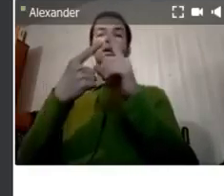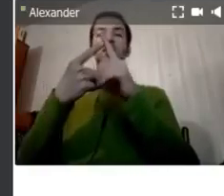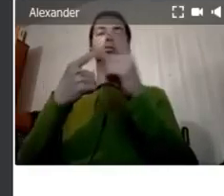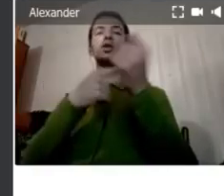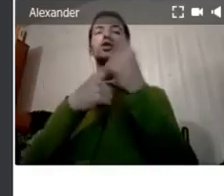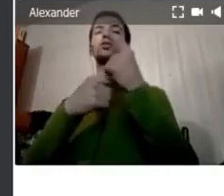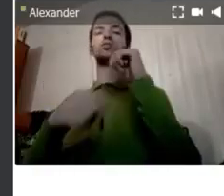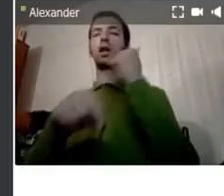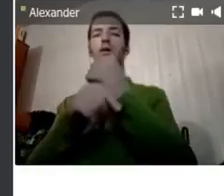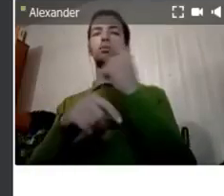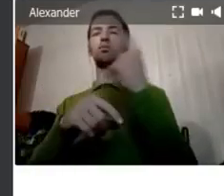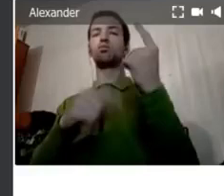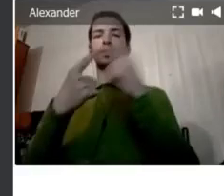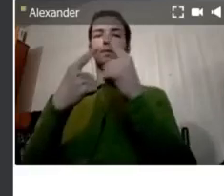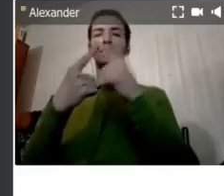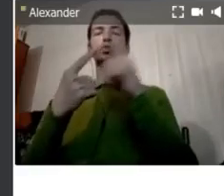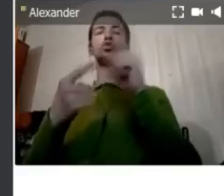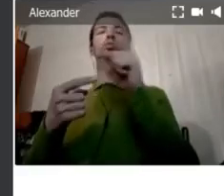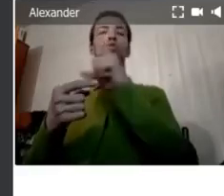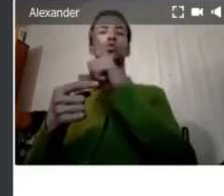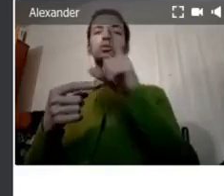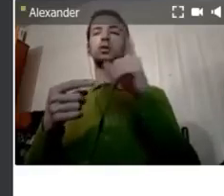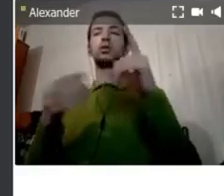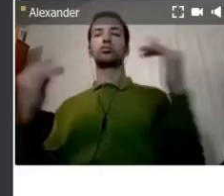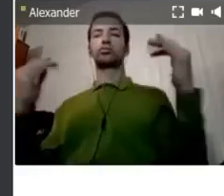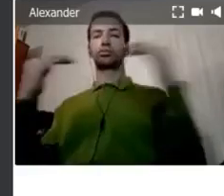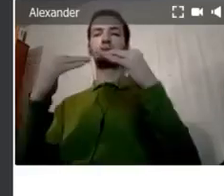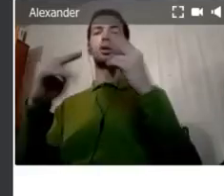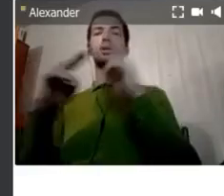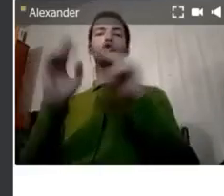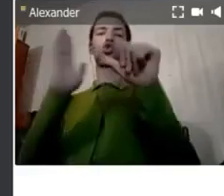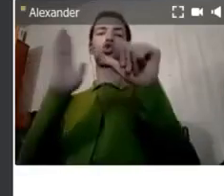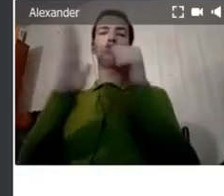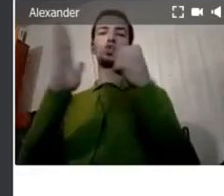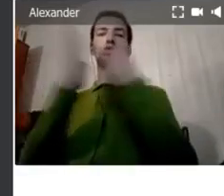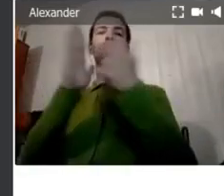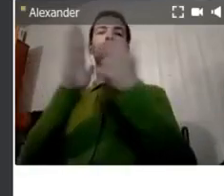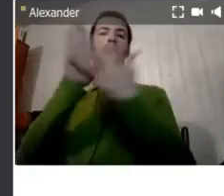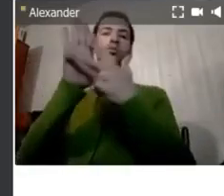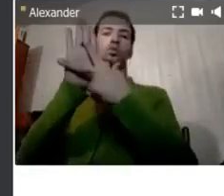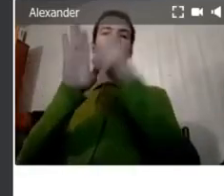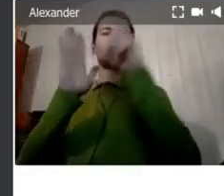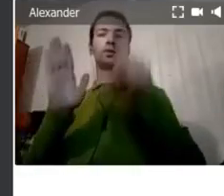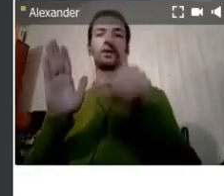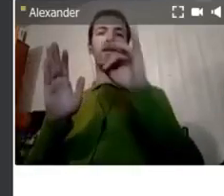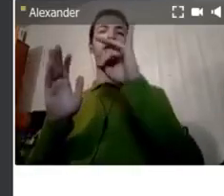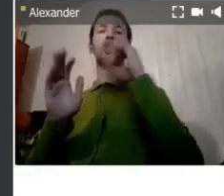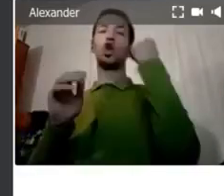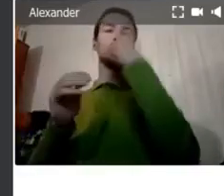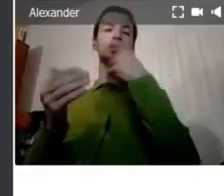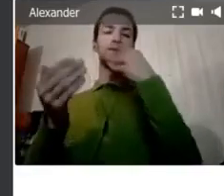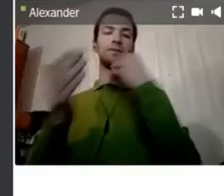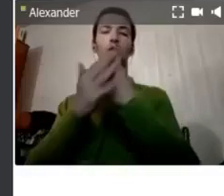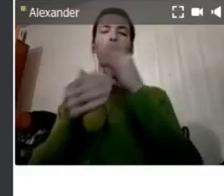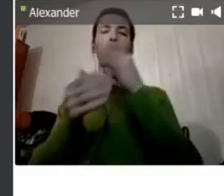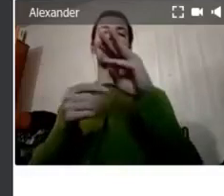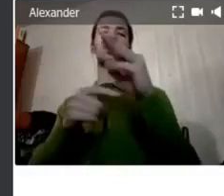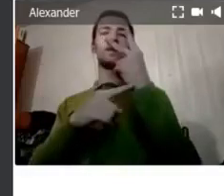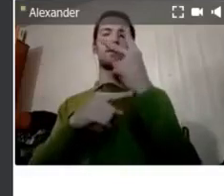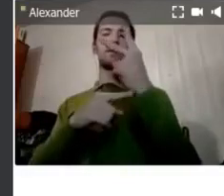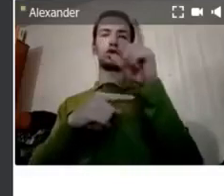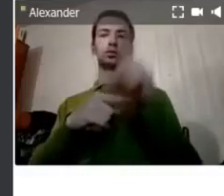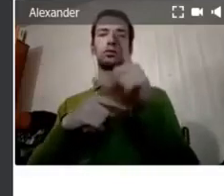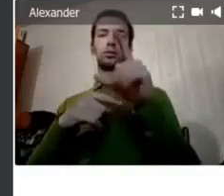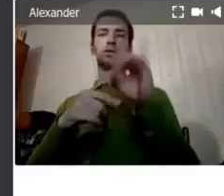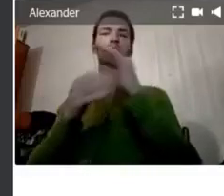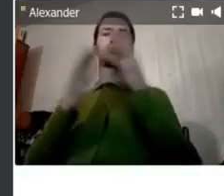его опишу. Идеальный, когда 3 по 3. То есть у вас в первой линии 3 клиента, и у них у всех по тройке. В этом случае